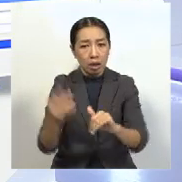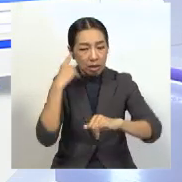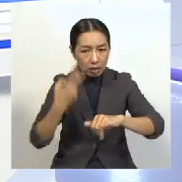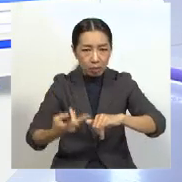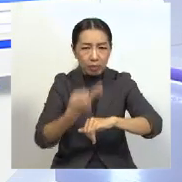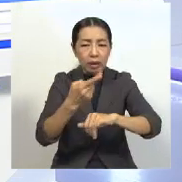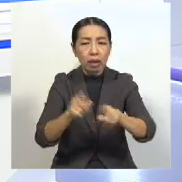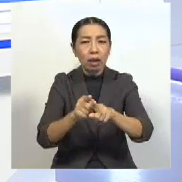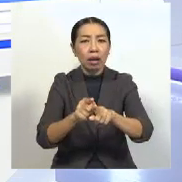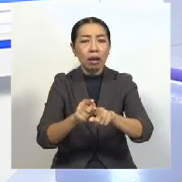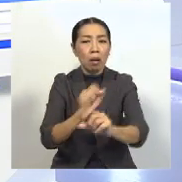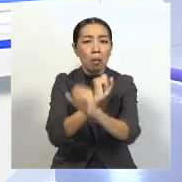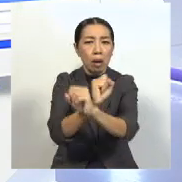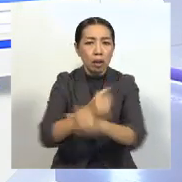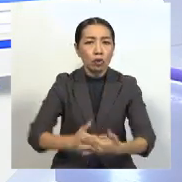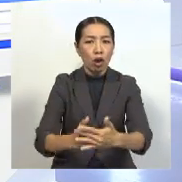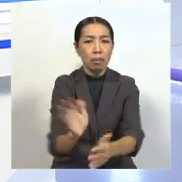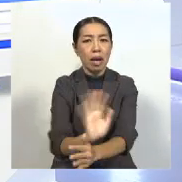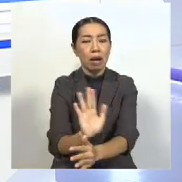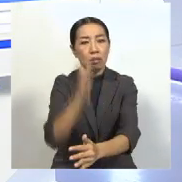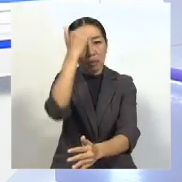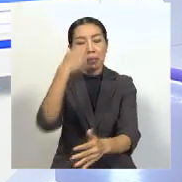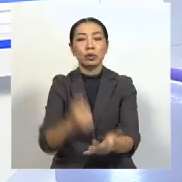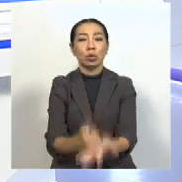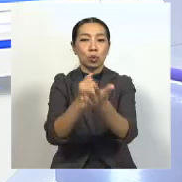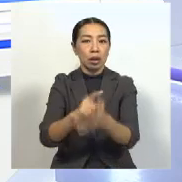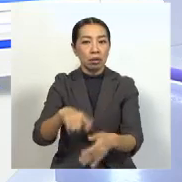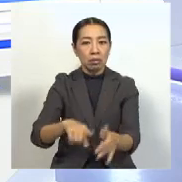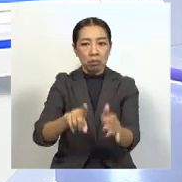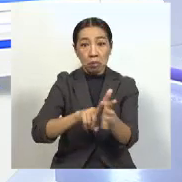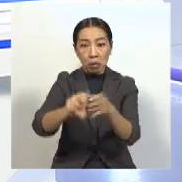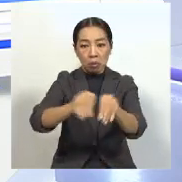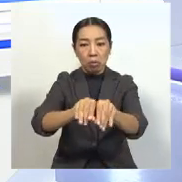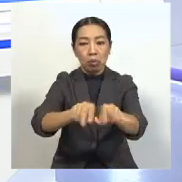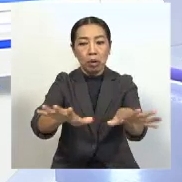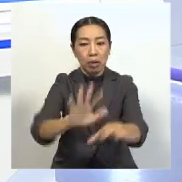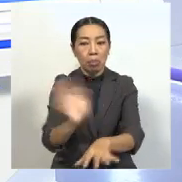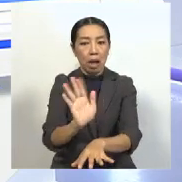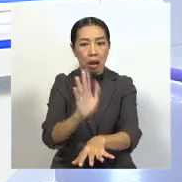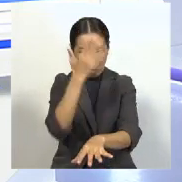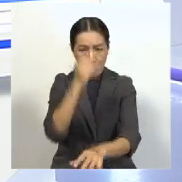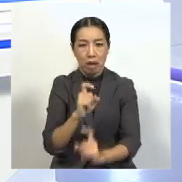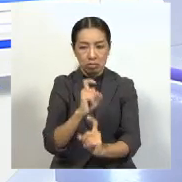ทำหมันเพราะว่าจะเป็นการควบคุมเรื่องของโรคพิษสุนัขบ้าไม่ให้ลุกลามไปในพื้นที่อื่นซึ่งเป็นอันตรายมากเลยนะครับ